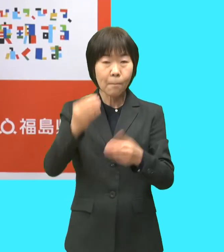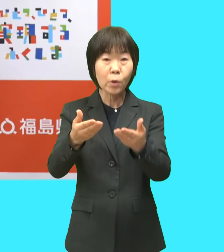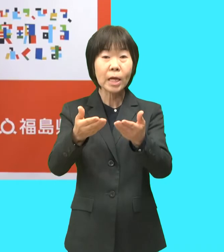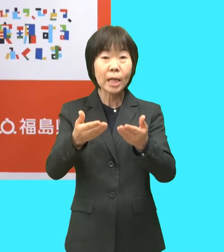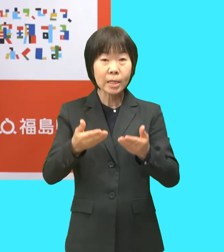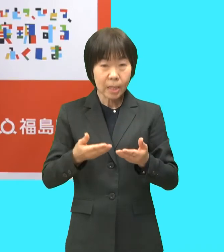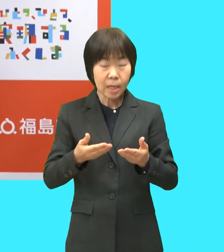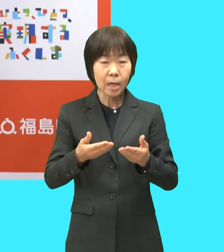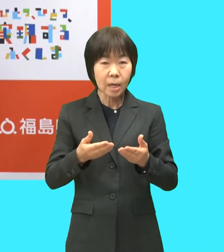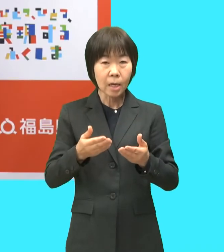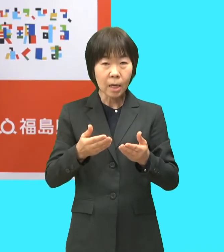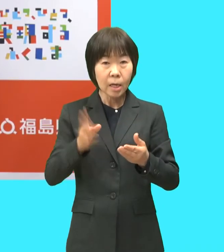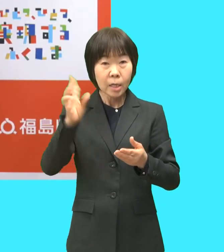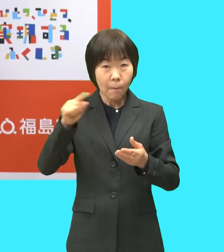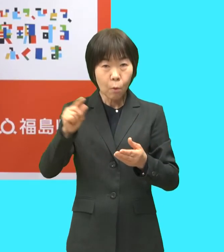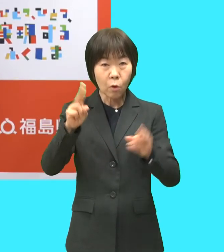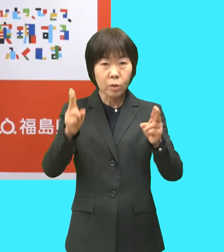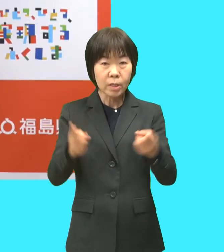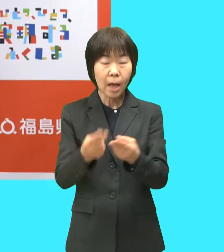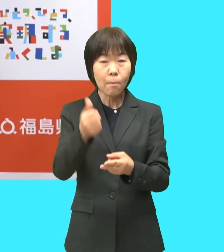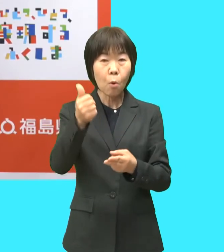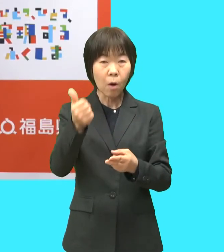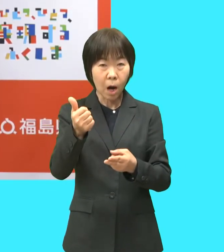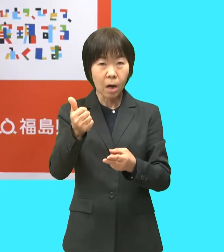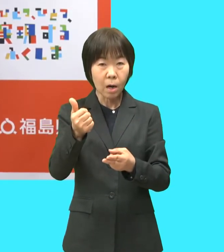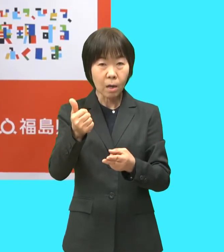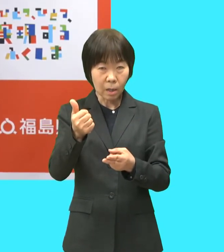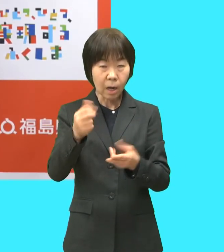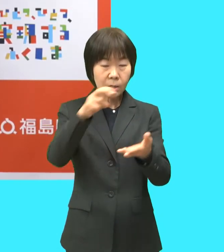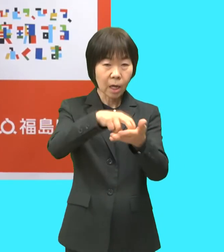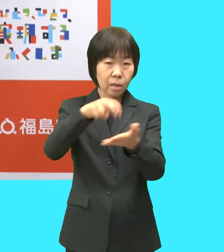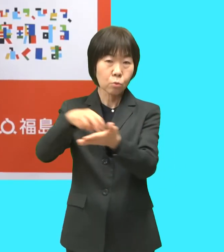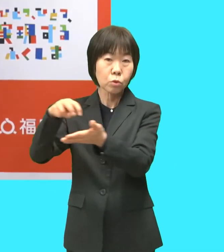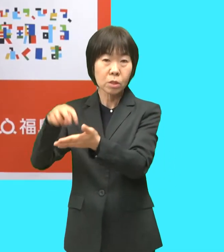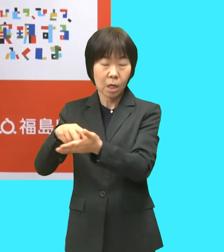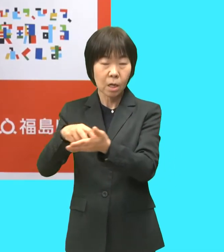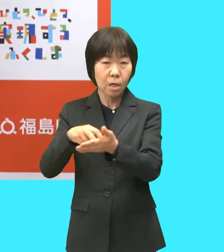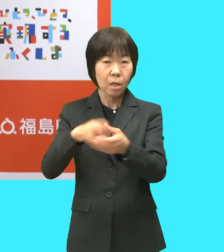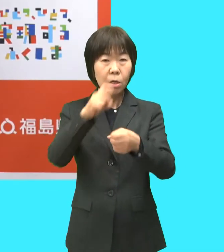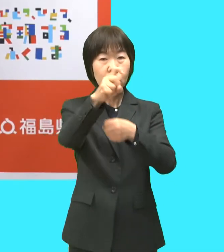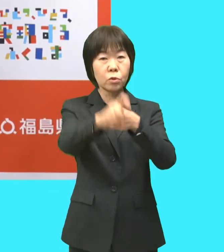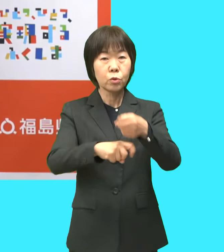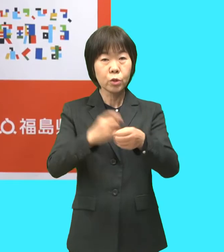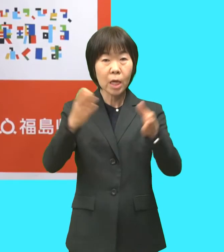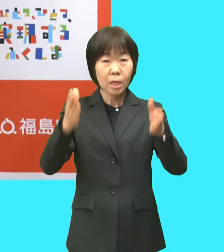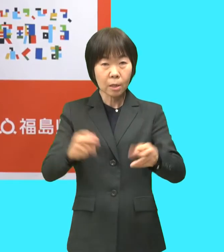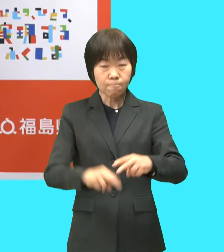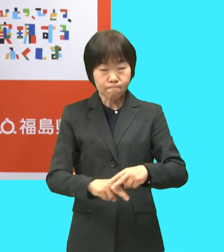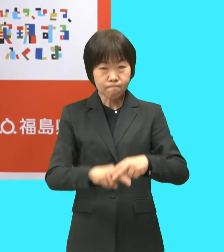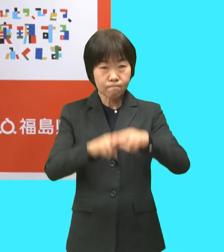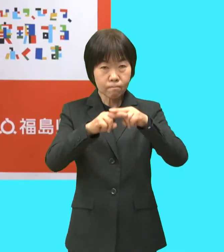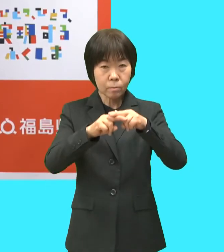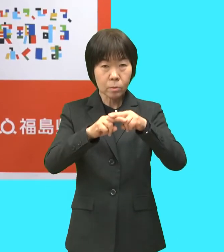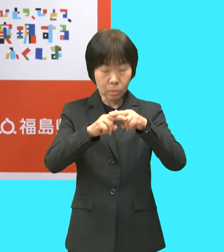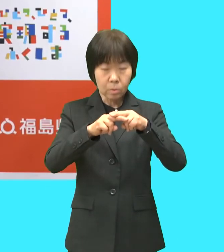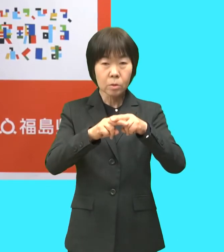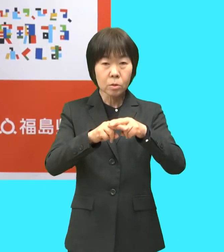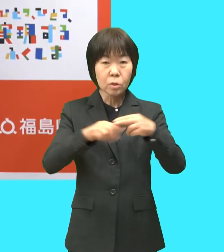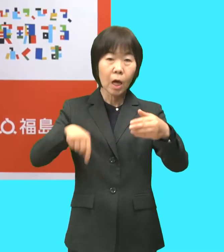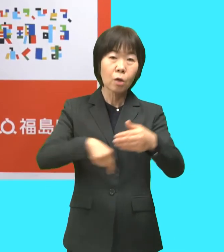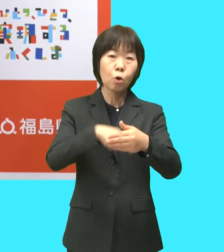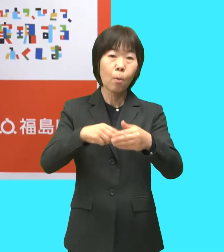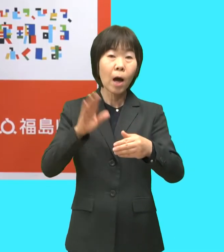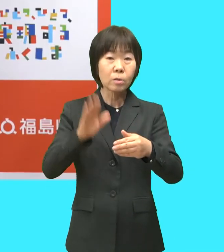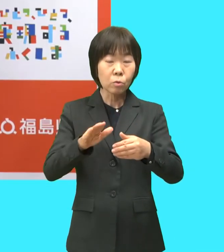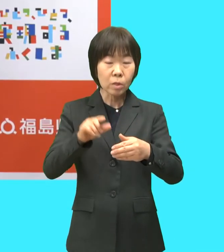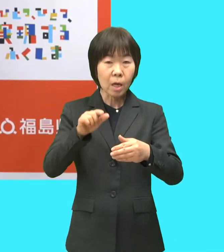も専門家それぞれの立場の方が参画をして、これまでの10年間の蓄積がありますので、お互いにそういったもの